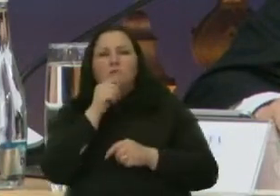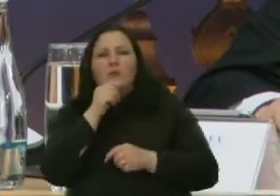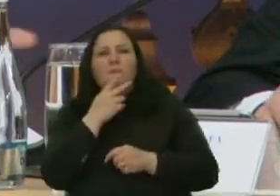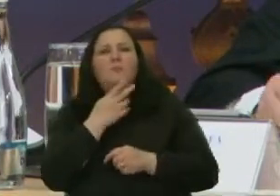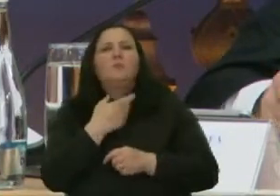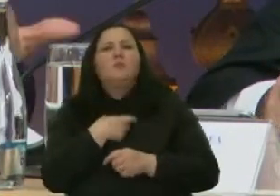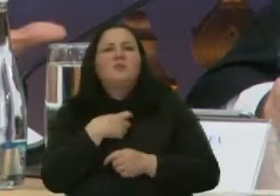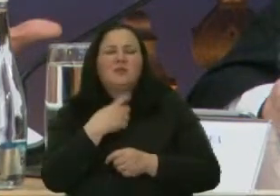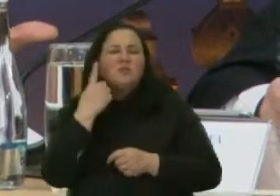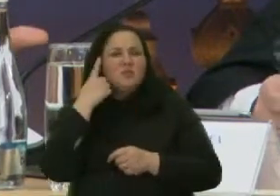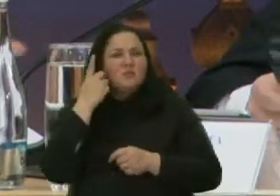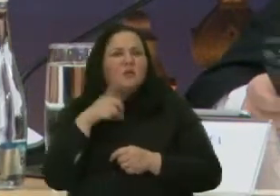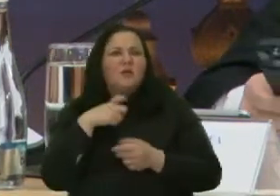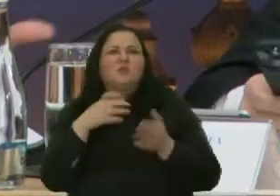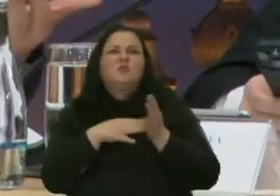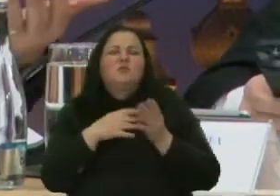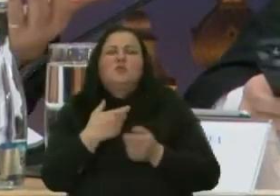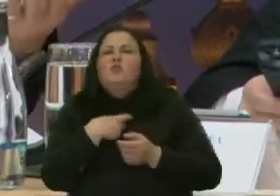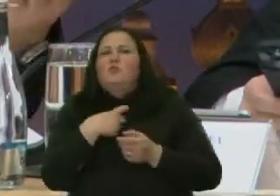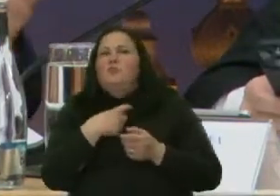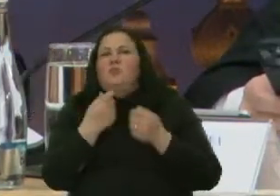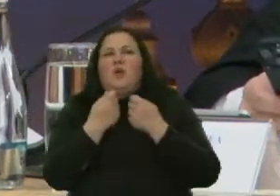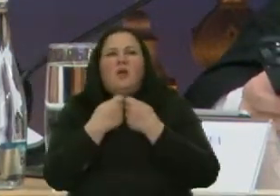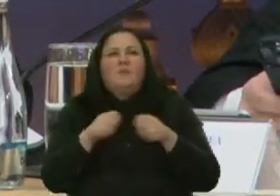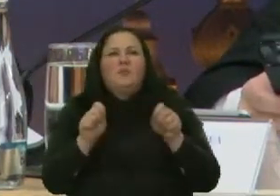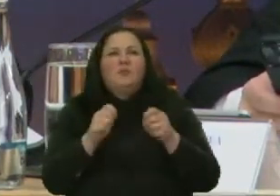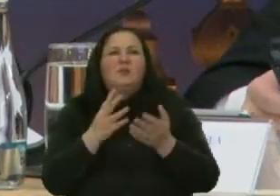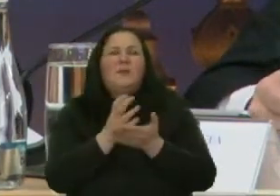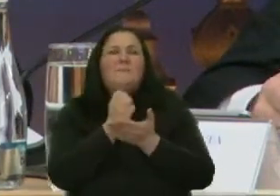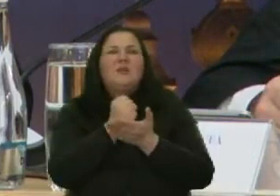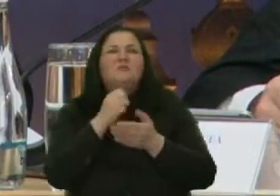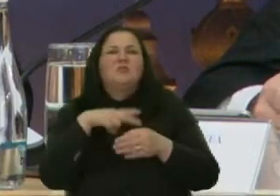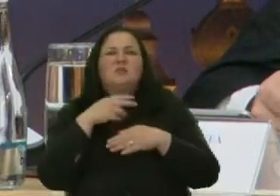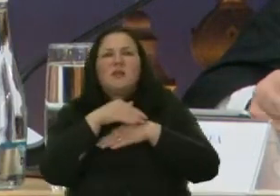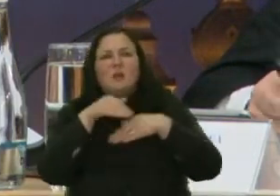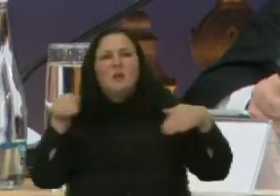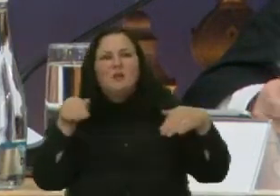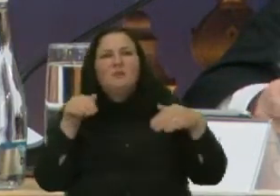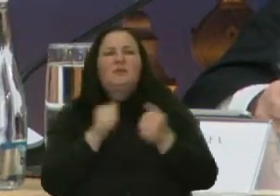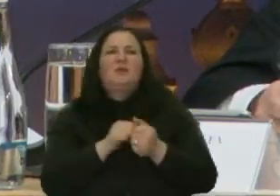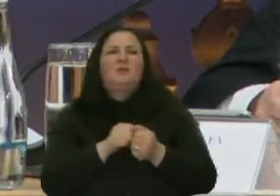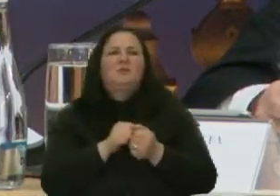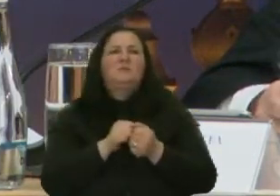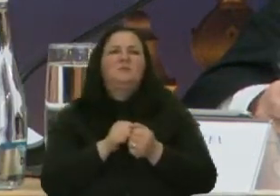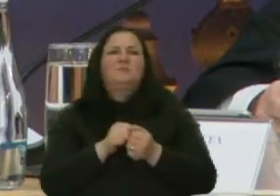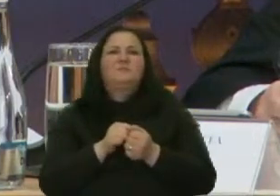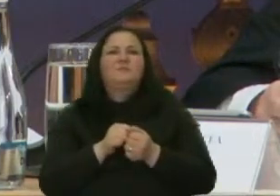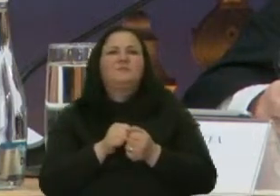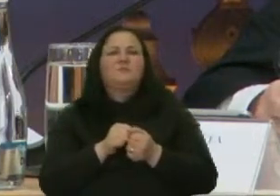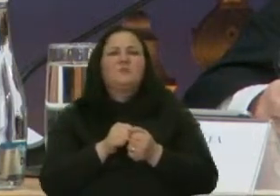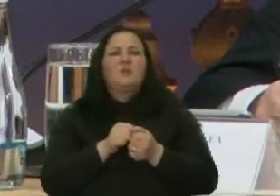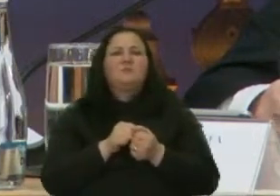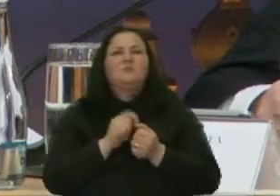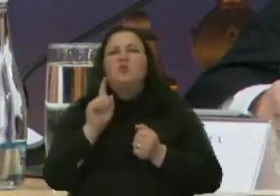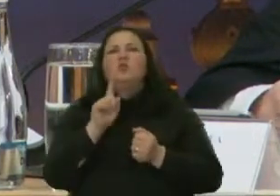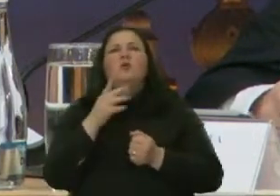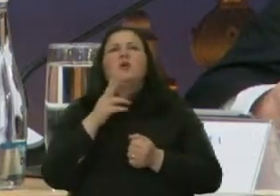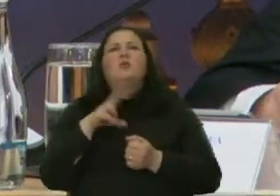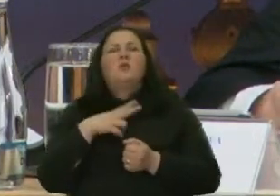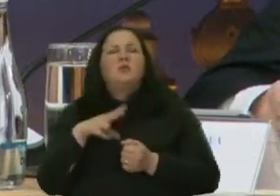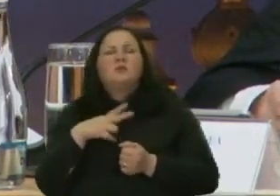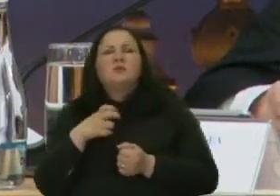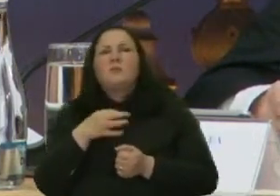o nevoie evident că nu putem la toate pentru că bugetul prin excelență e nelimitat nu e nelimitat asta Aș vrea să înțelegeți încă o dată dragi co Nu că n ar fi